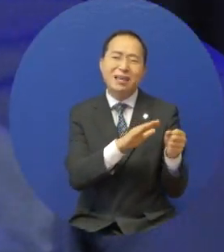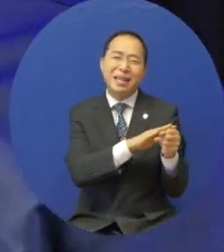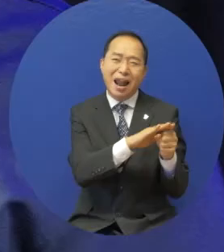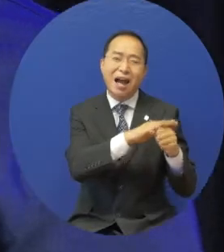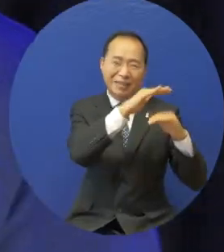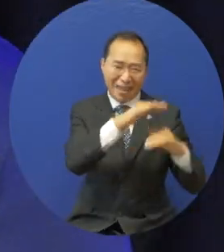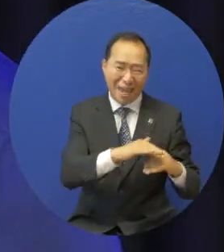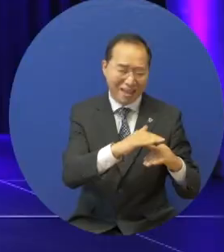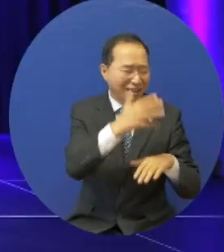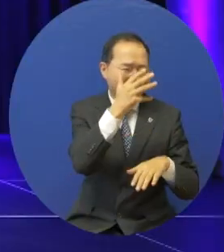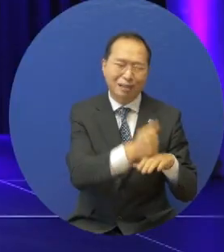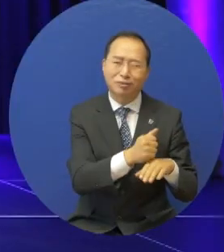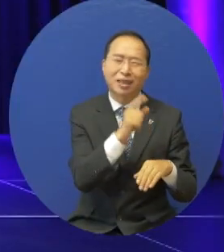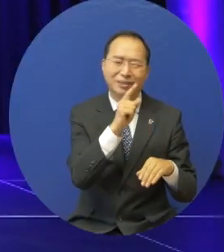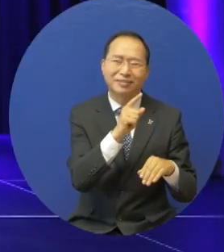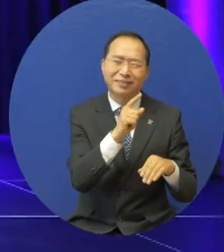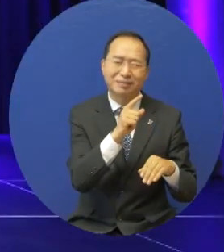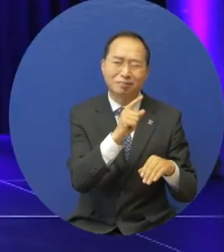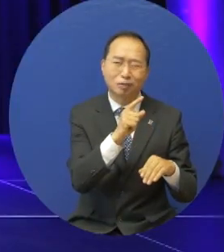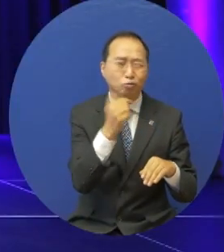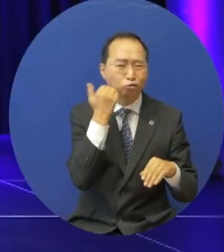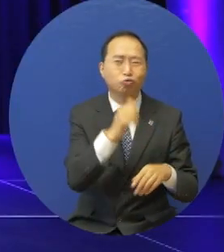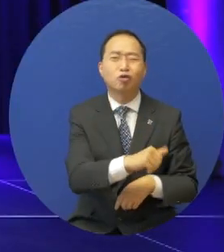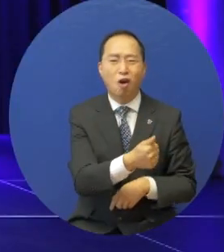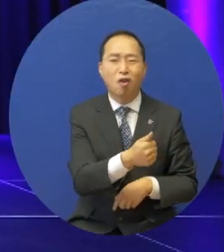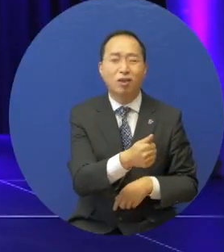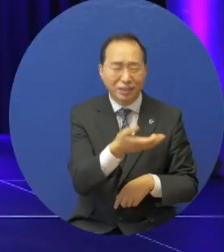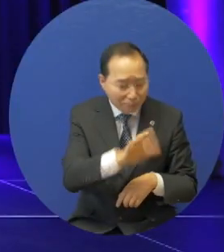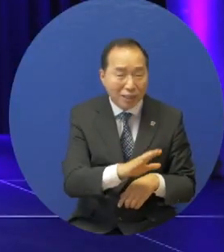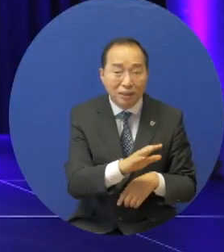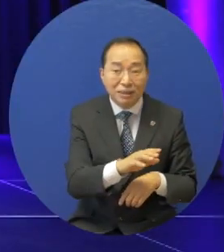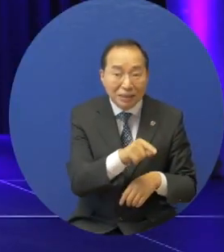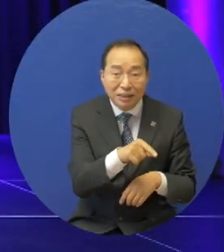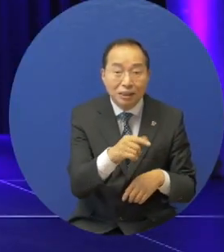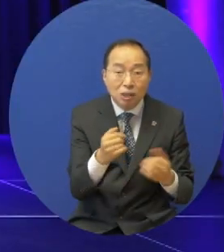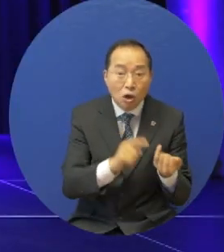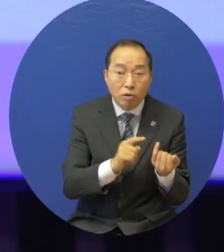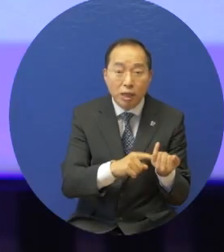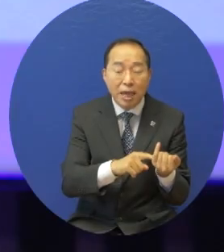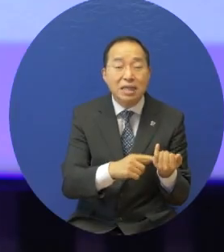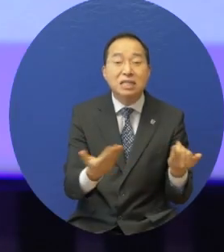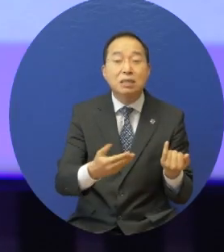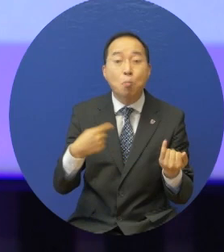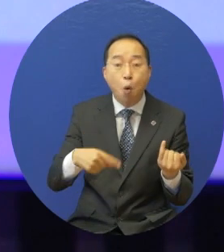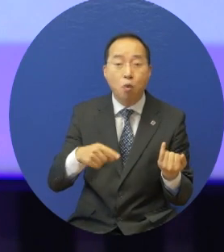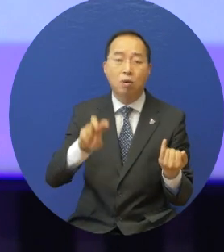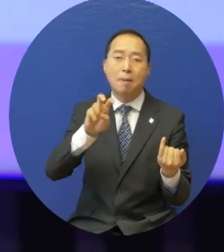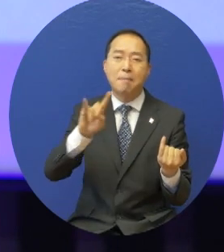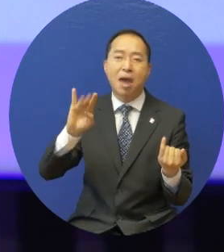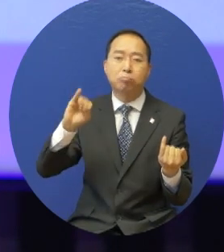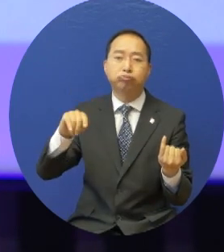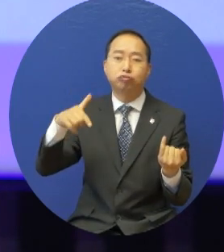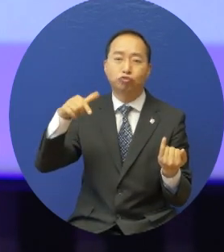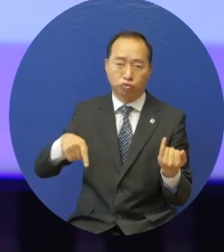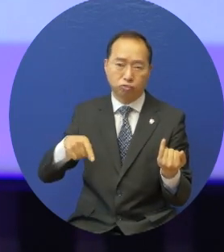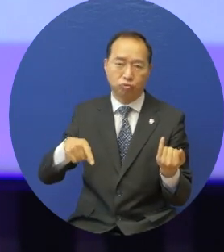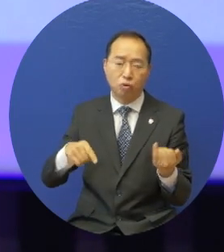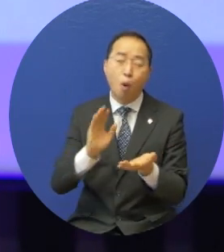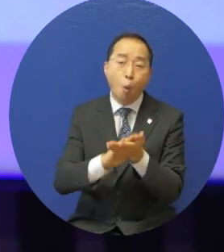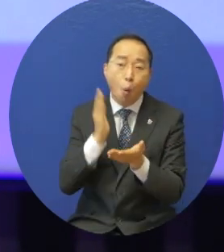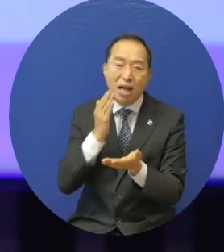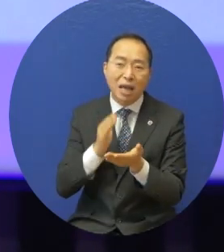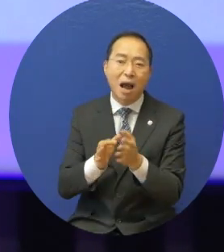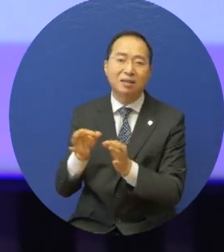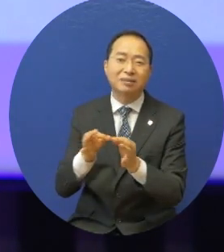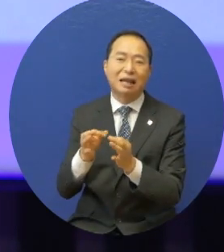있습니다만 또 다른 하나를 여러분에게 소개를 시켜주면 역시 이것도 미용에 관련된 거예요. 매분구라고 합니다. 들어보셨는지